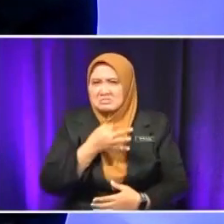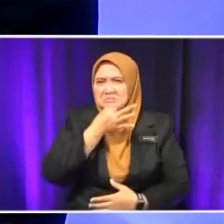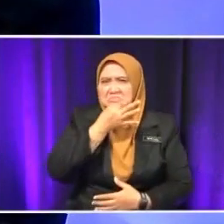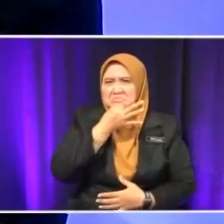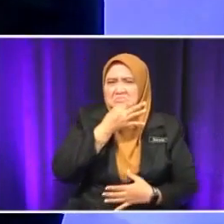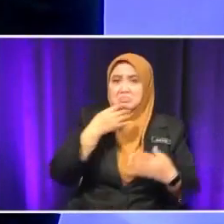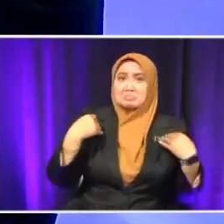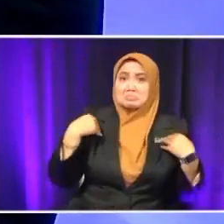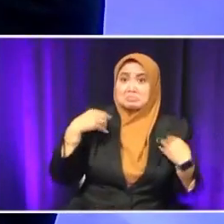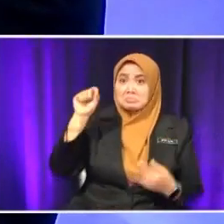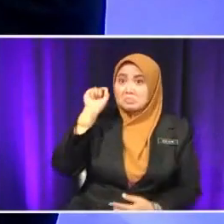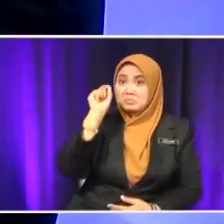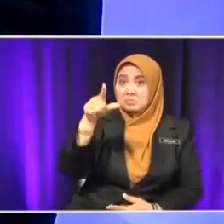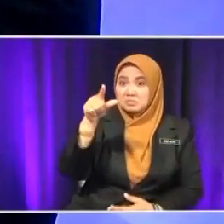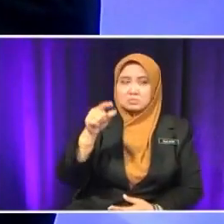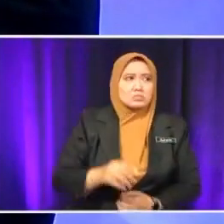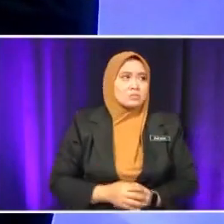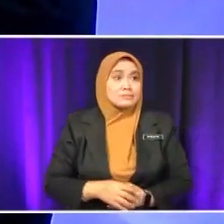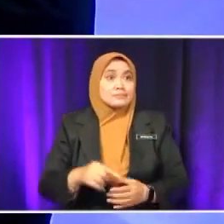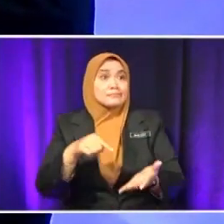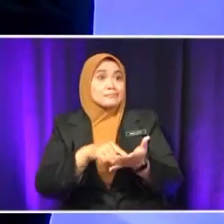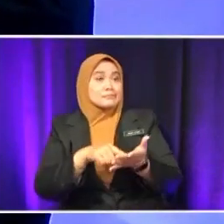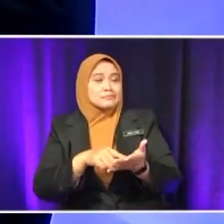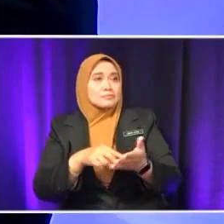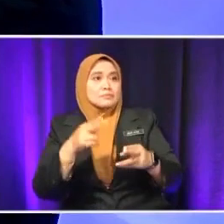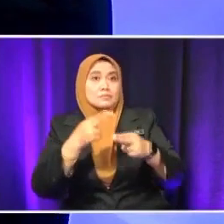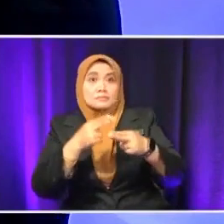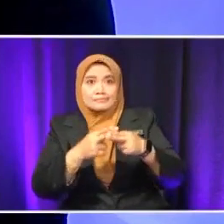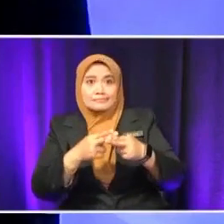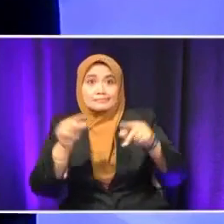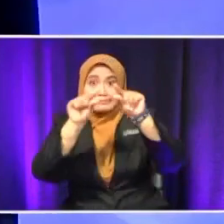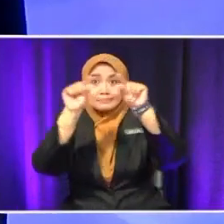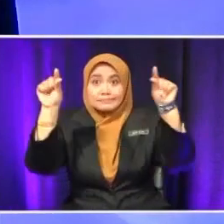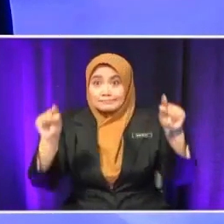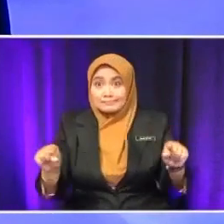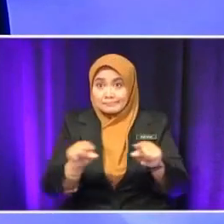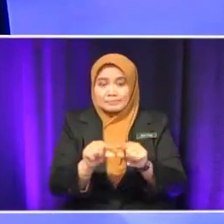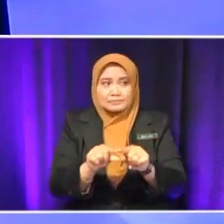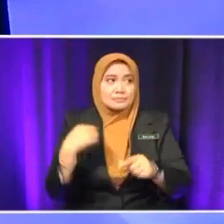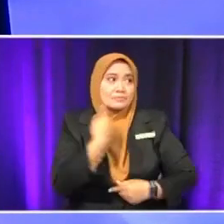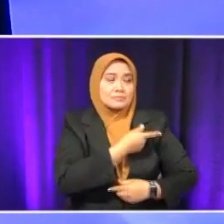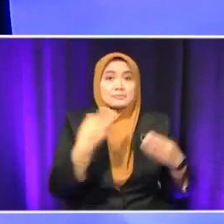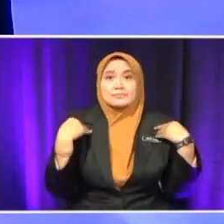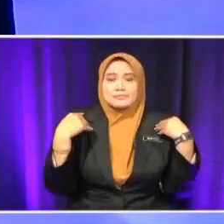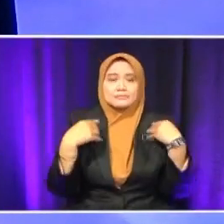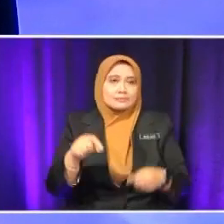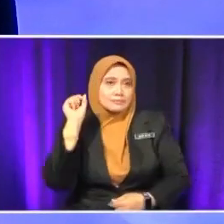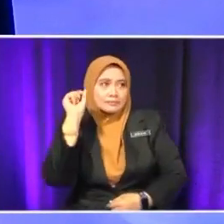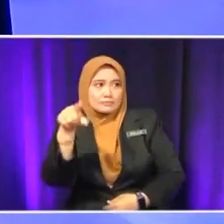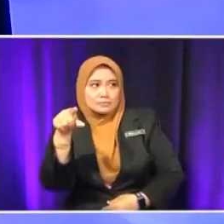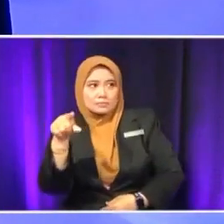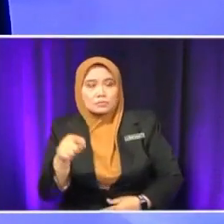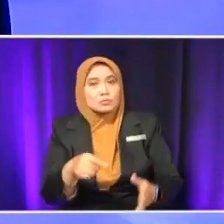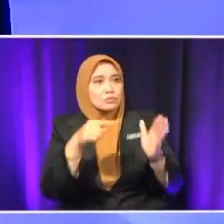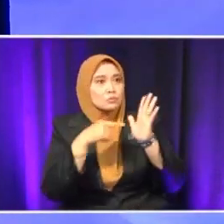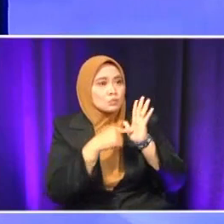panah. Baik. Kalau ini sebenarnya kita boleh panggil dia juga sebagai graf. Dan kita ada anak panah yang menunjukkan ini adalah